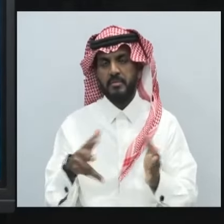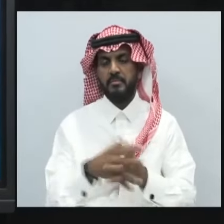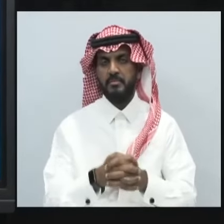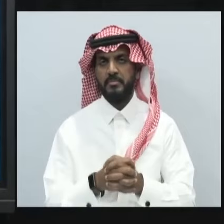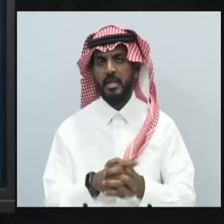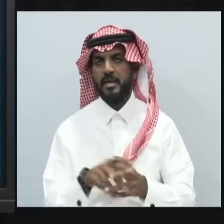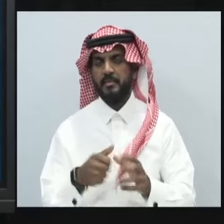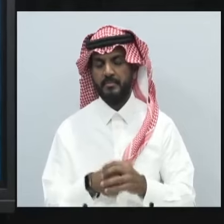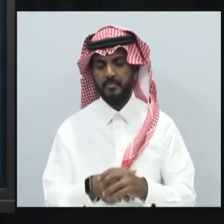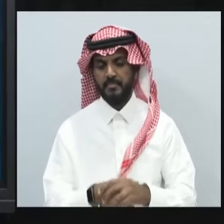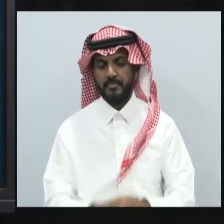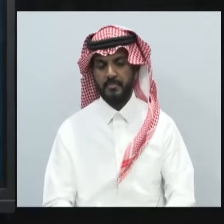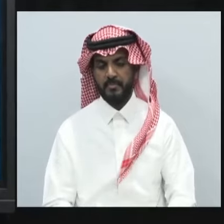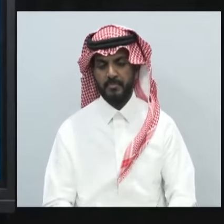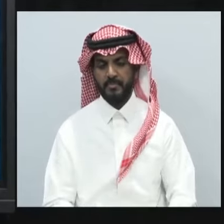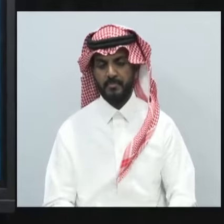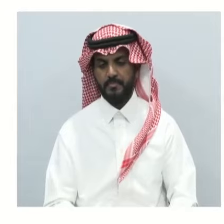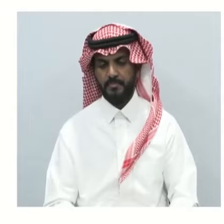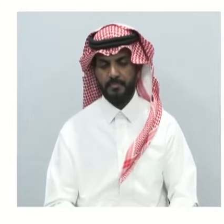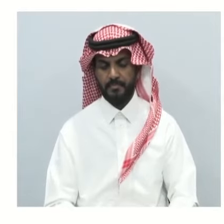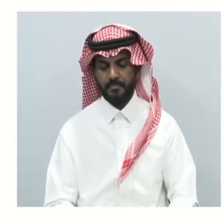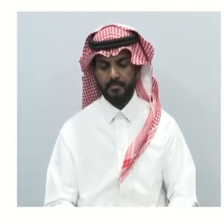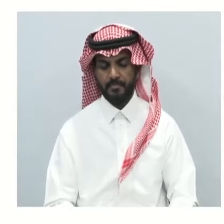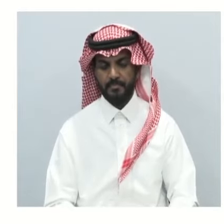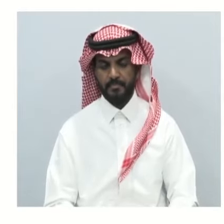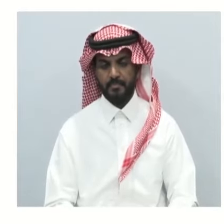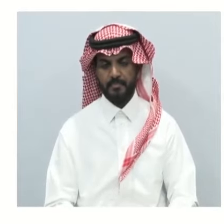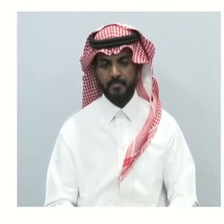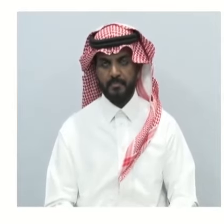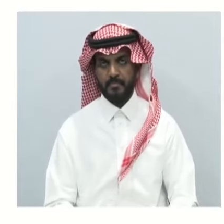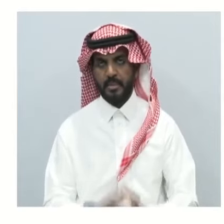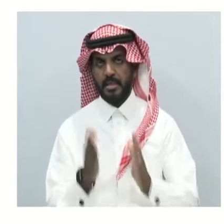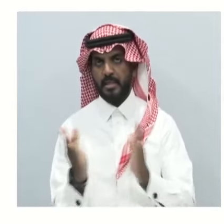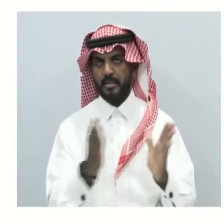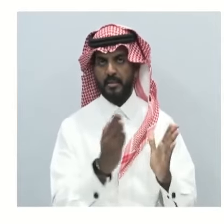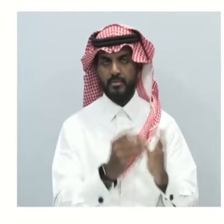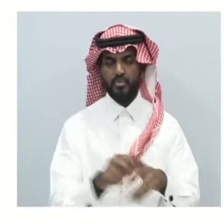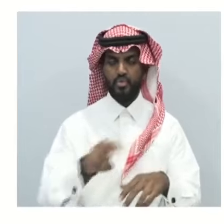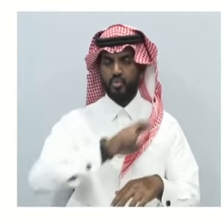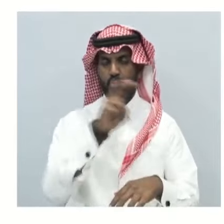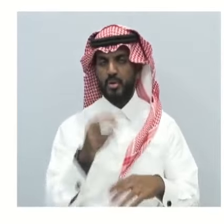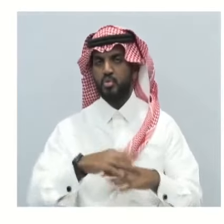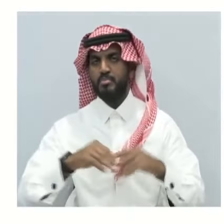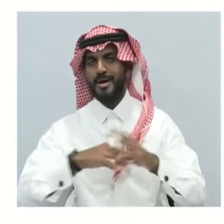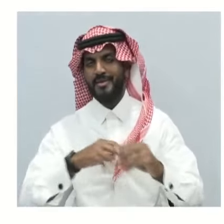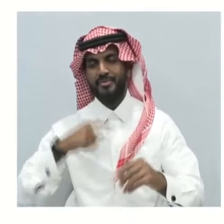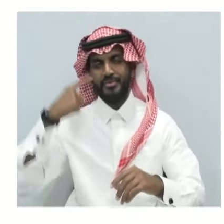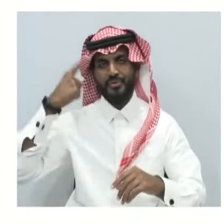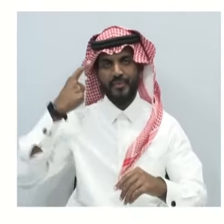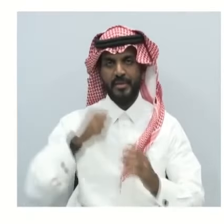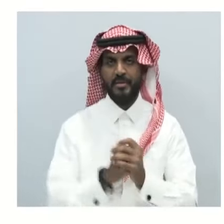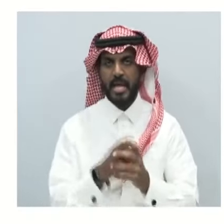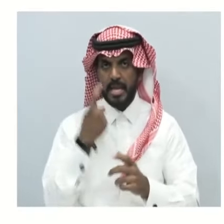الظاهره لننطلق بعد ذلك طالبه وطالبه الى السؤال الاخر وهو يقيس مدى مهارتك في التفكير الناقد